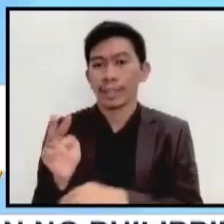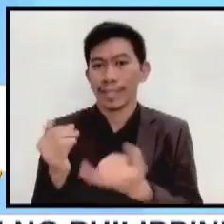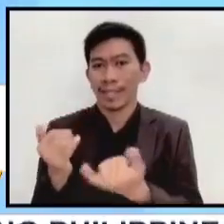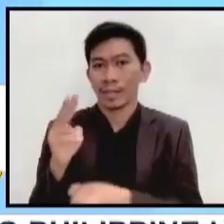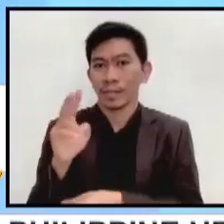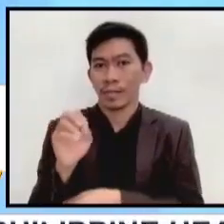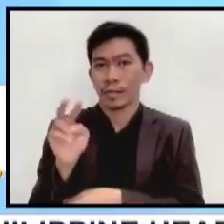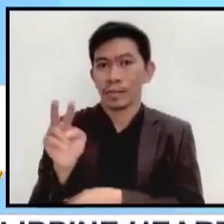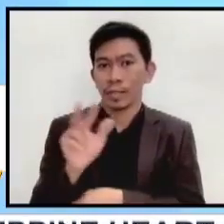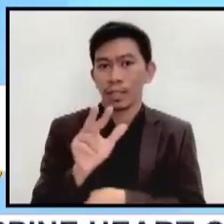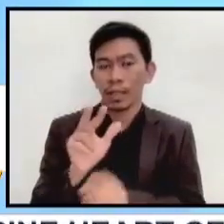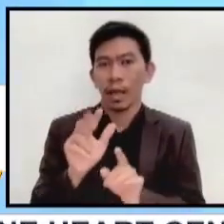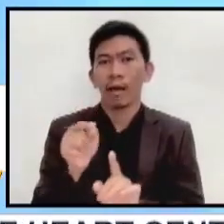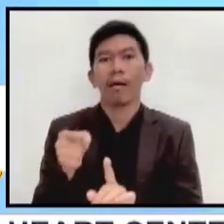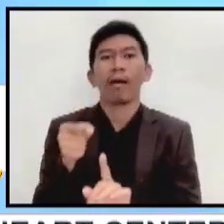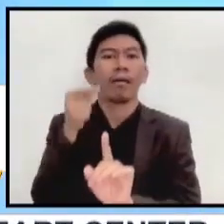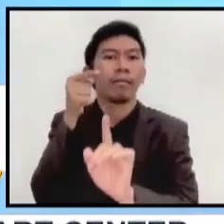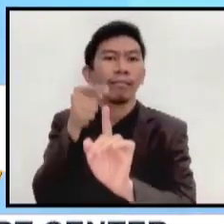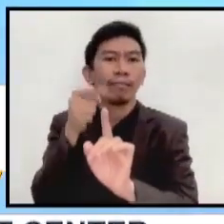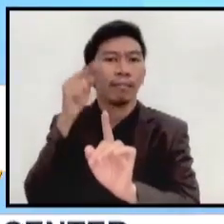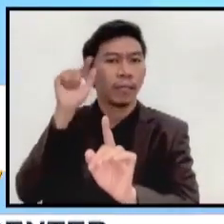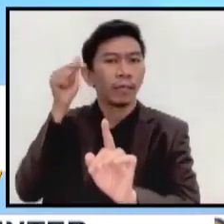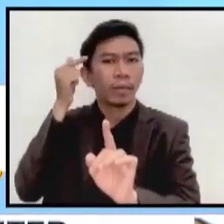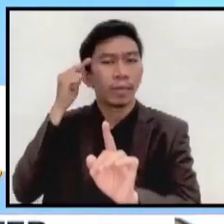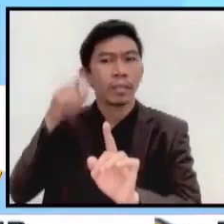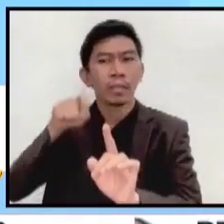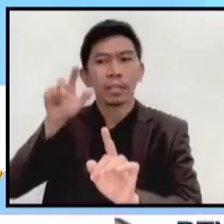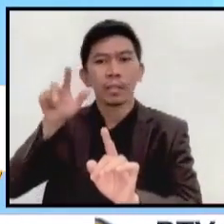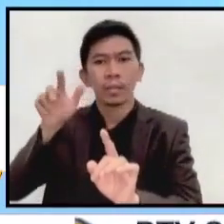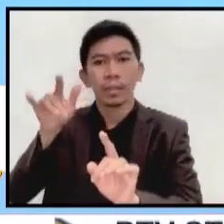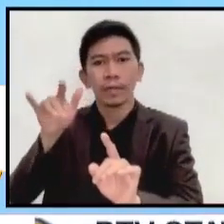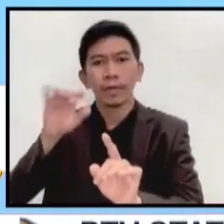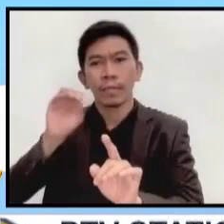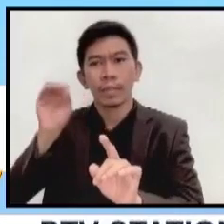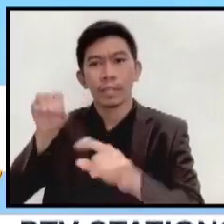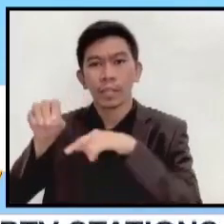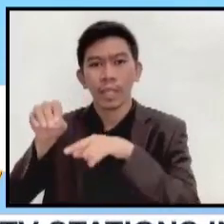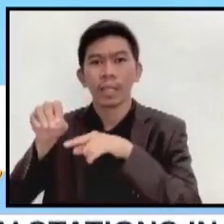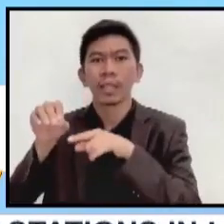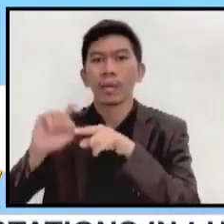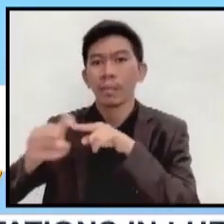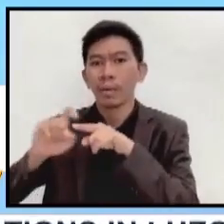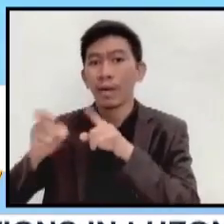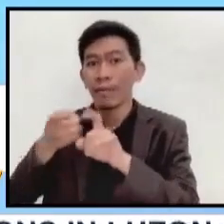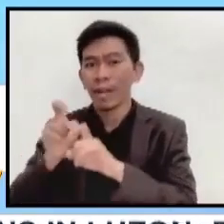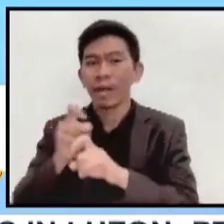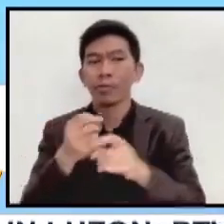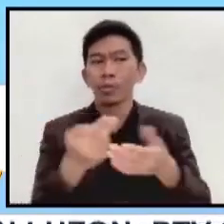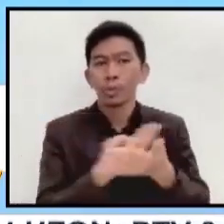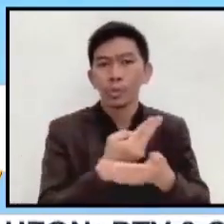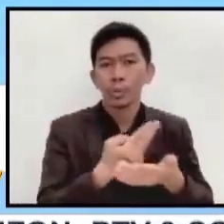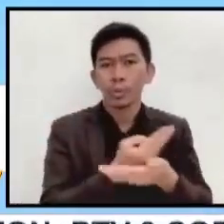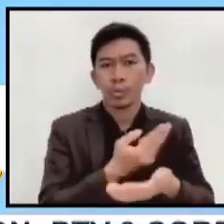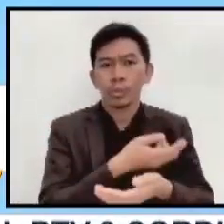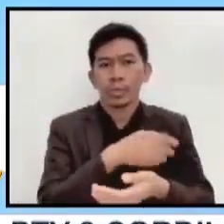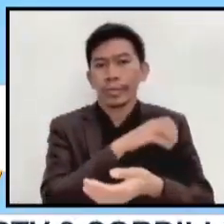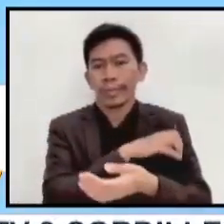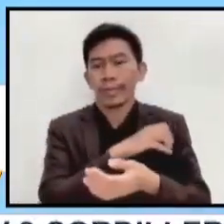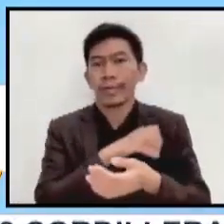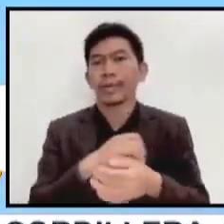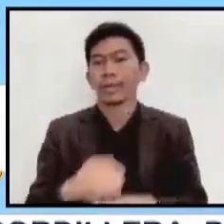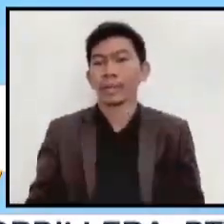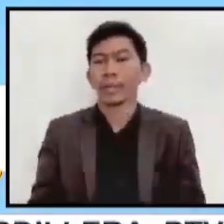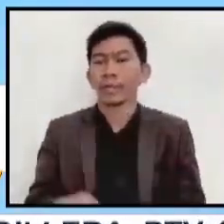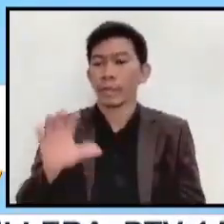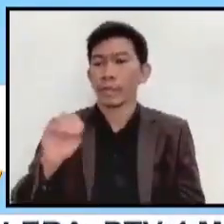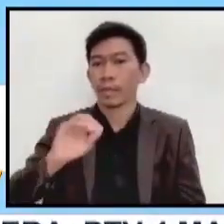ng hangarin ng bansa na makalikha ng 35% ang kuryente mula sa renewable energy sources sa 2030 at 50% naman sa